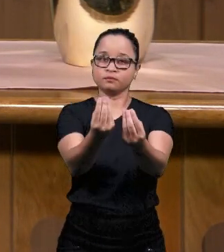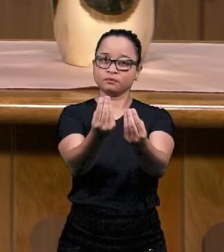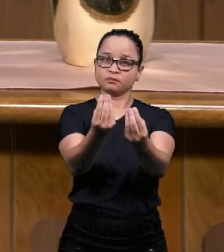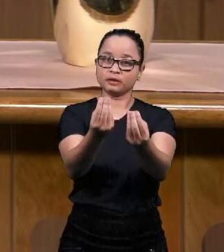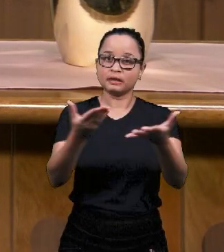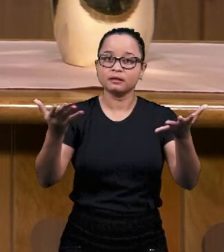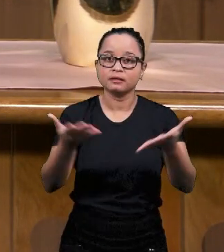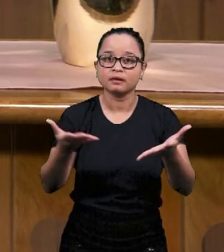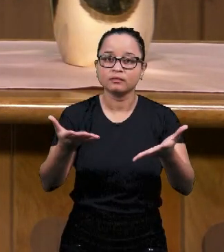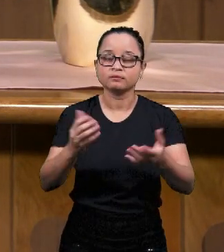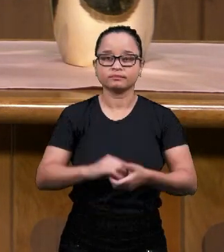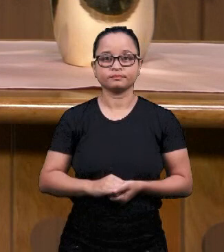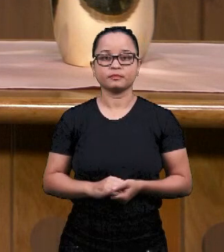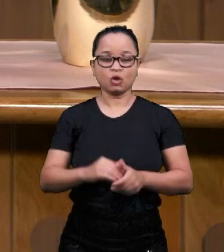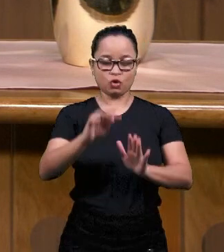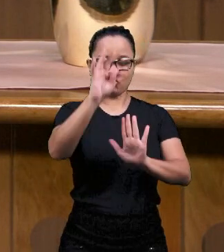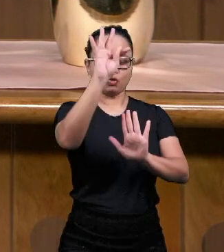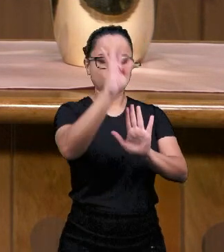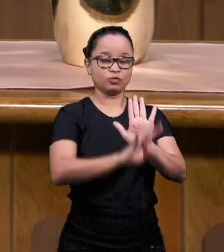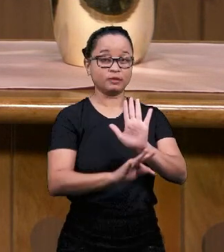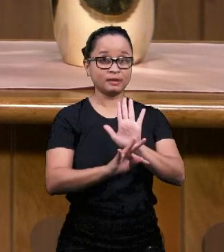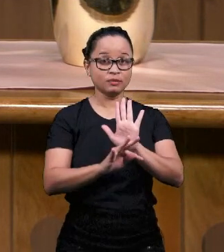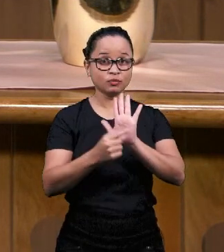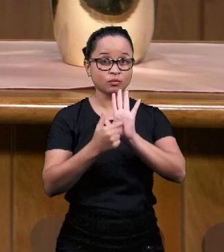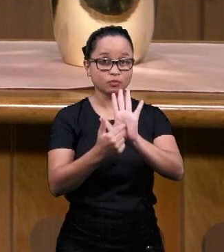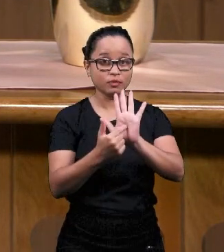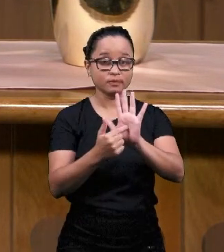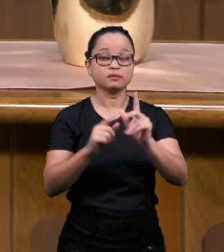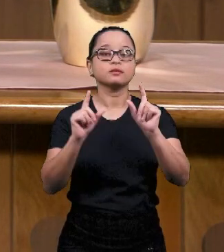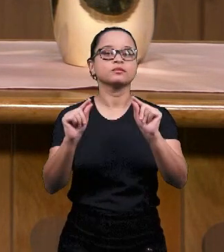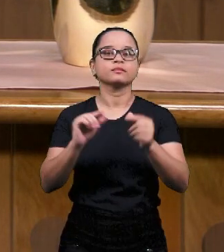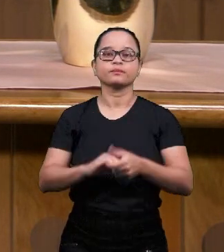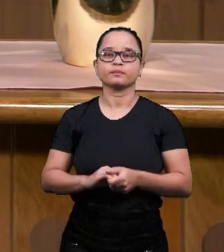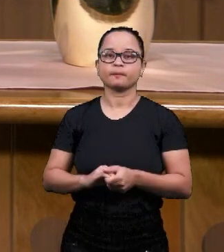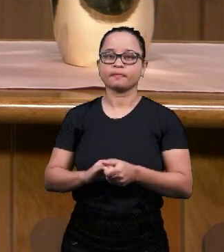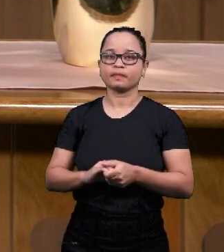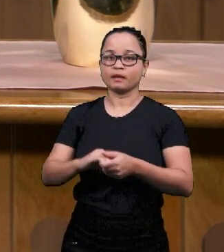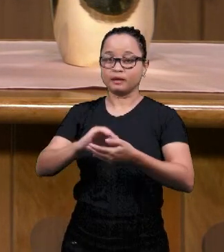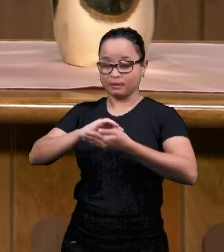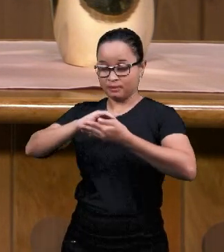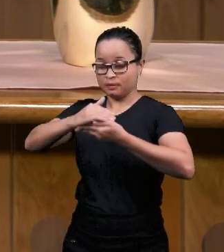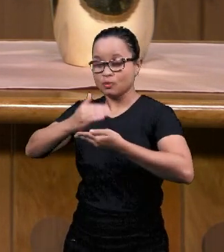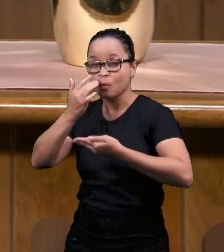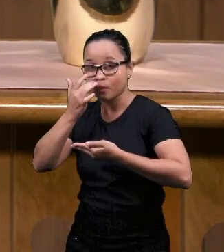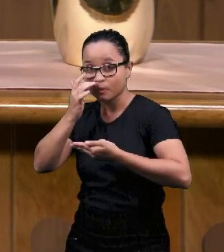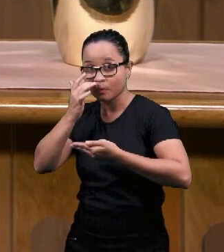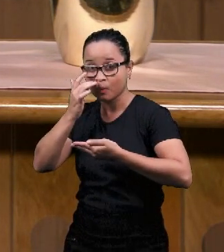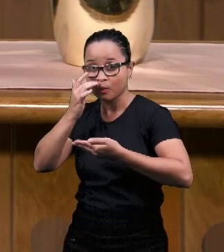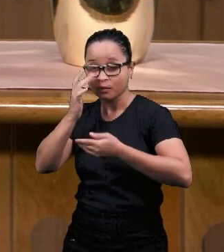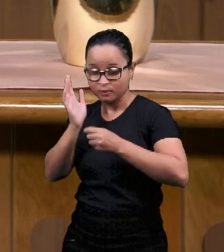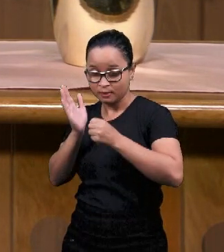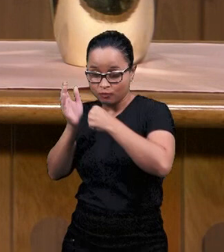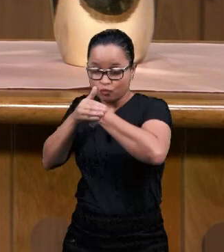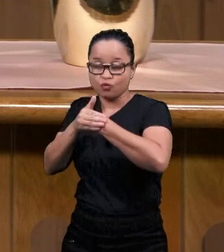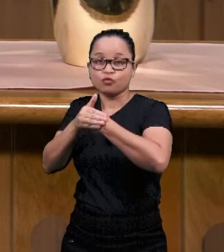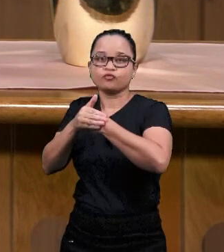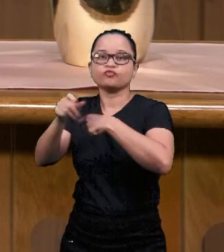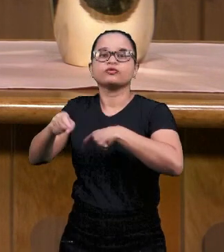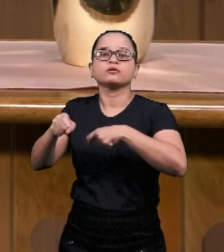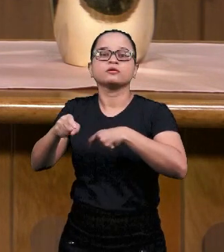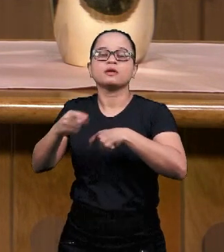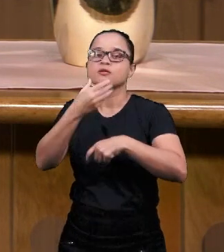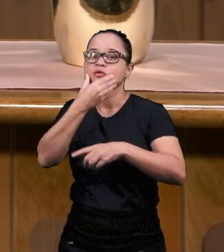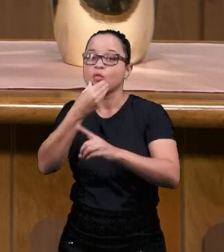предлагает тебе сейчас, этим вечером. И текст говорит, что это сокровище, которое было сокрыто